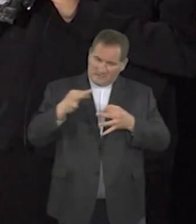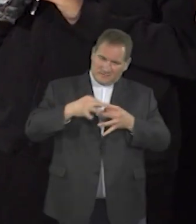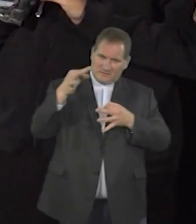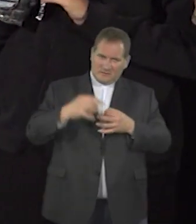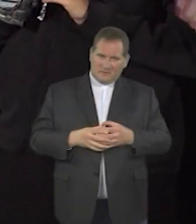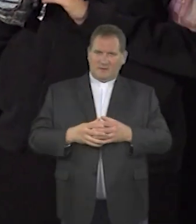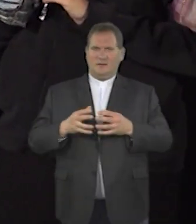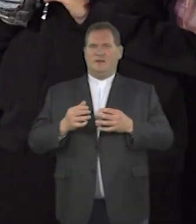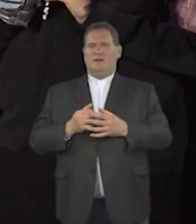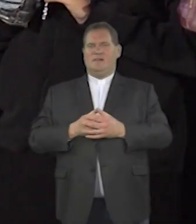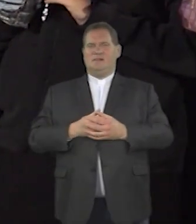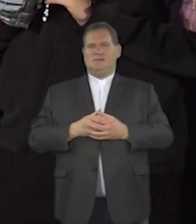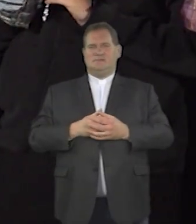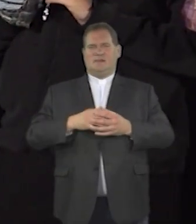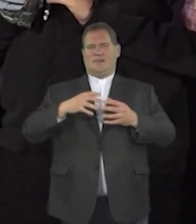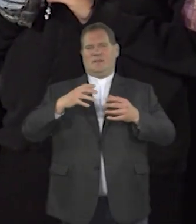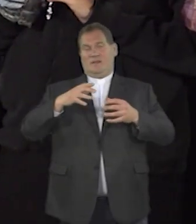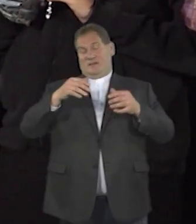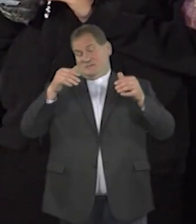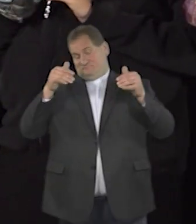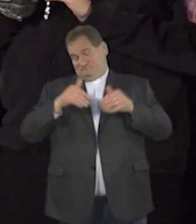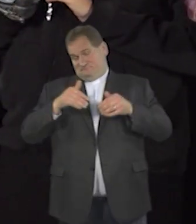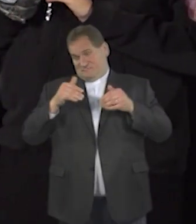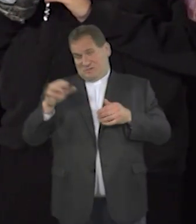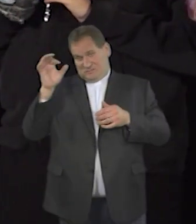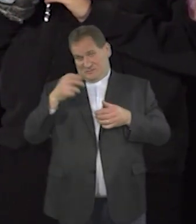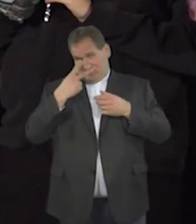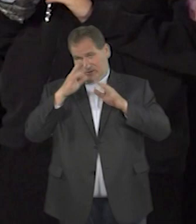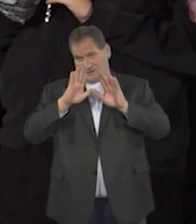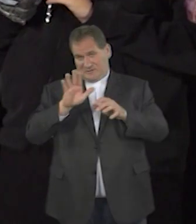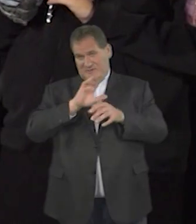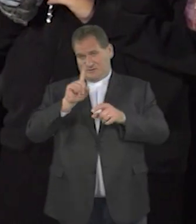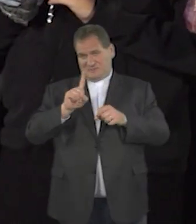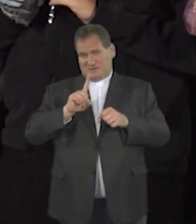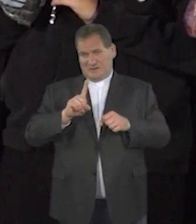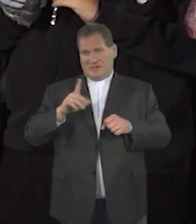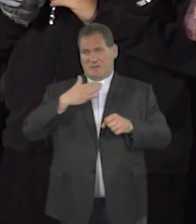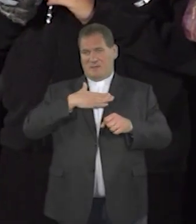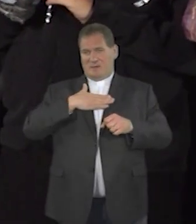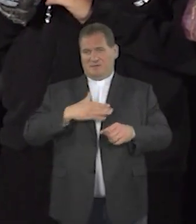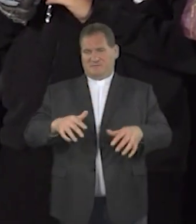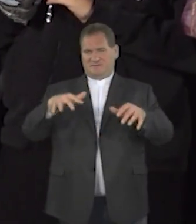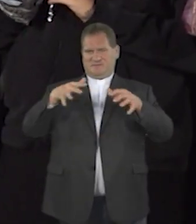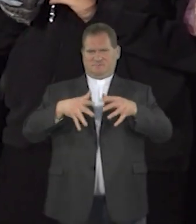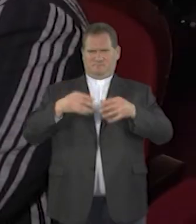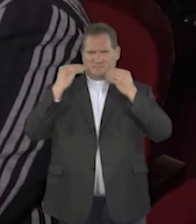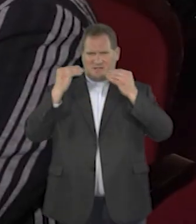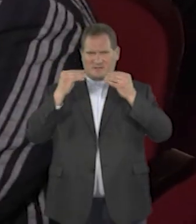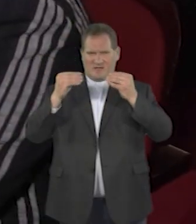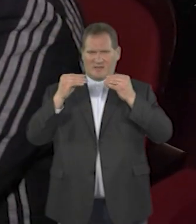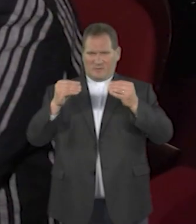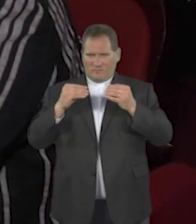okaże, że w Piotrkowie mamy równie wspaniałą pracownię rzemieślniczą, jak w Teatrze Alarka Wleki w Łodzi, a te cudowne kobiety siedzą tam, są to